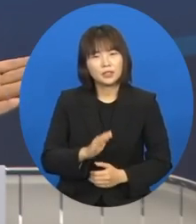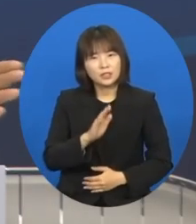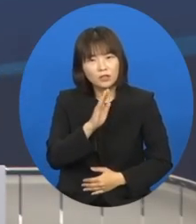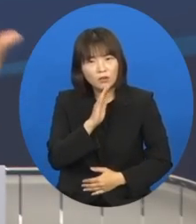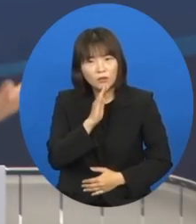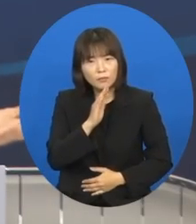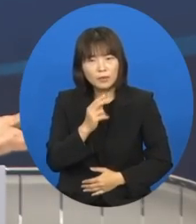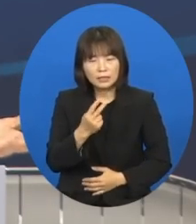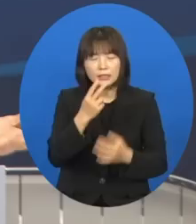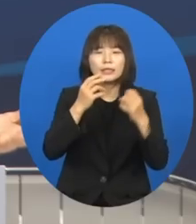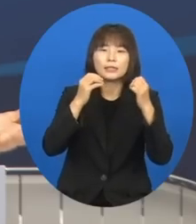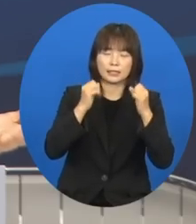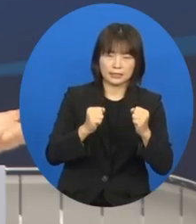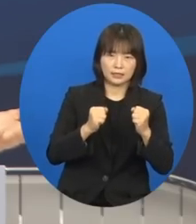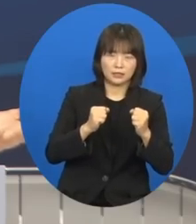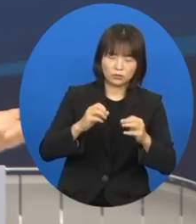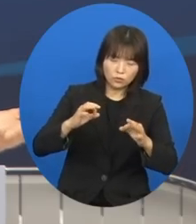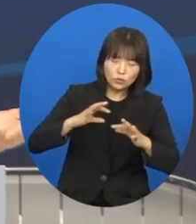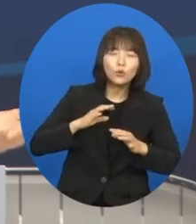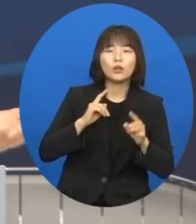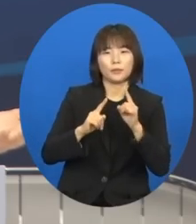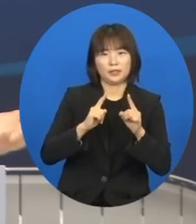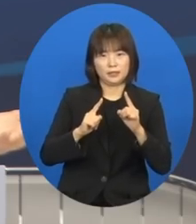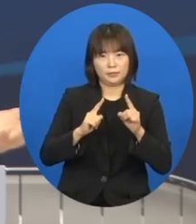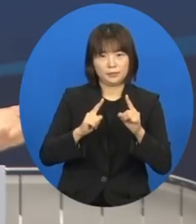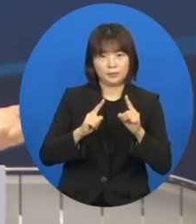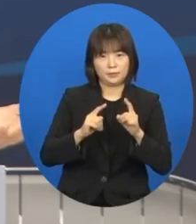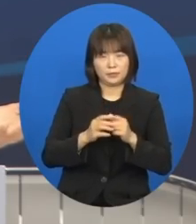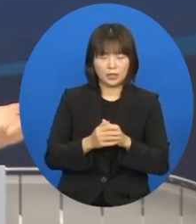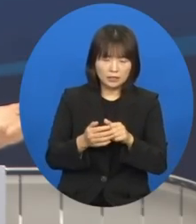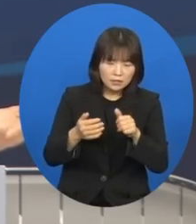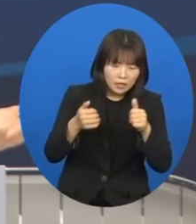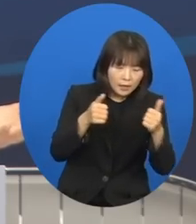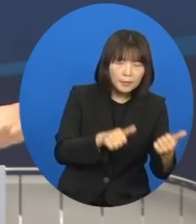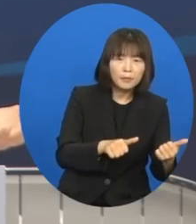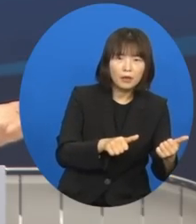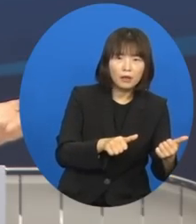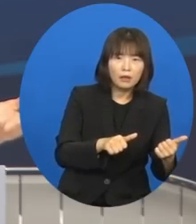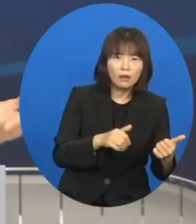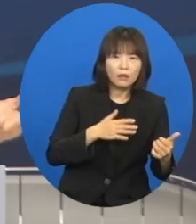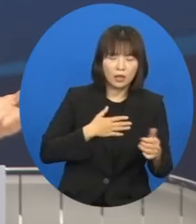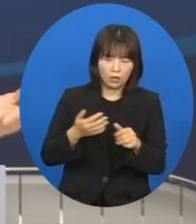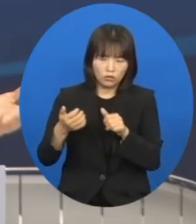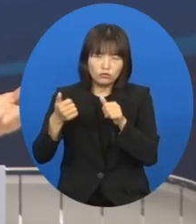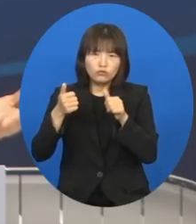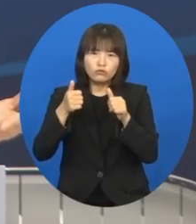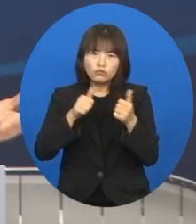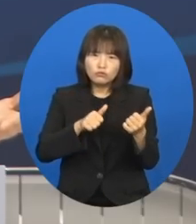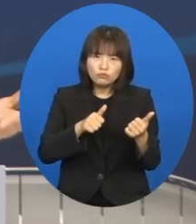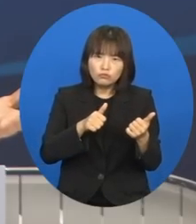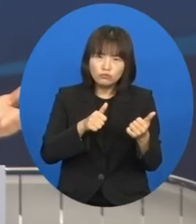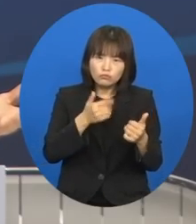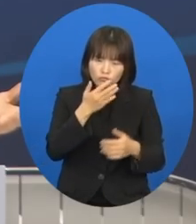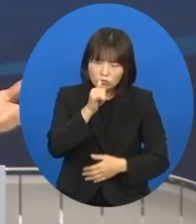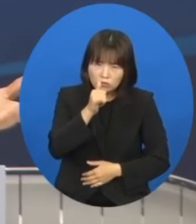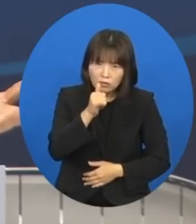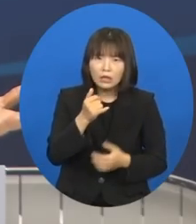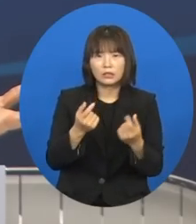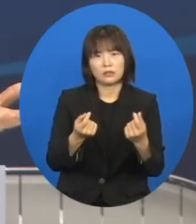정말 살아있는 놀라운 말씀이구나. 사망? 나 죽을지 모른다. 나